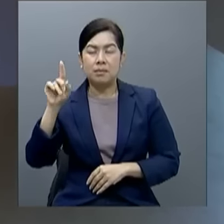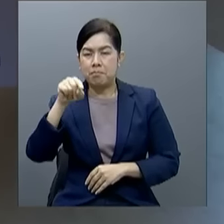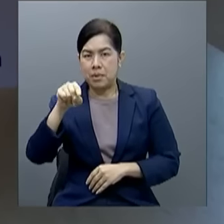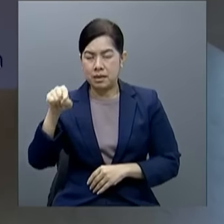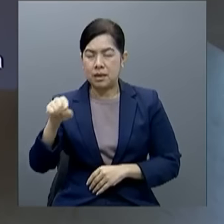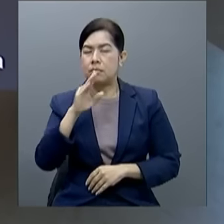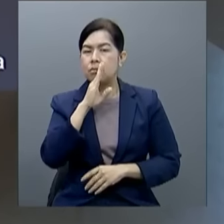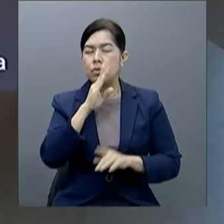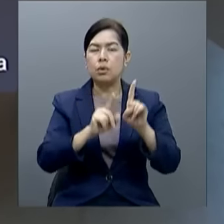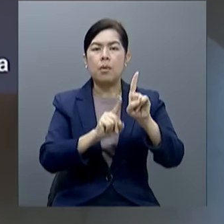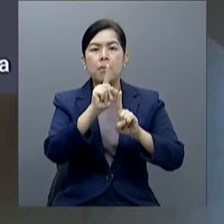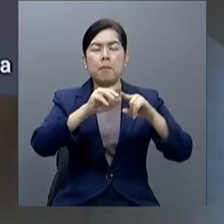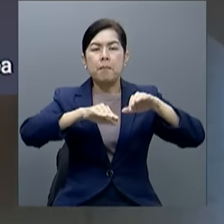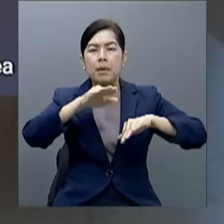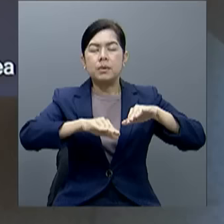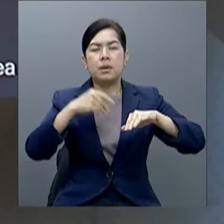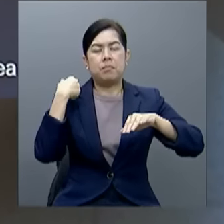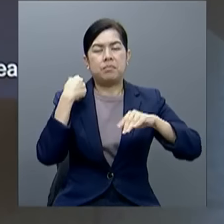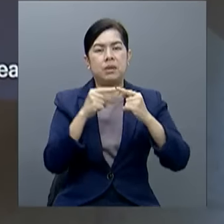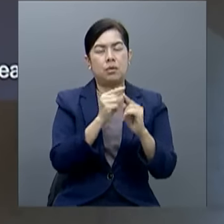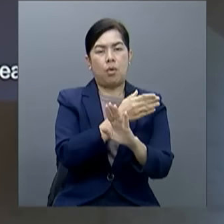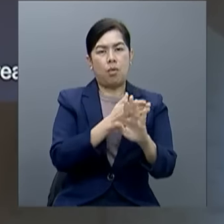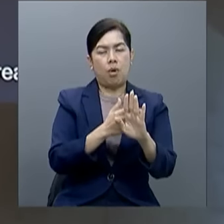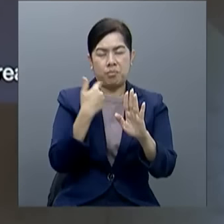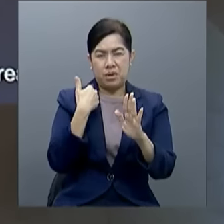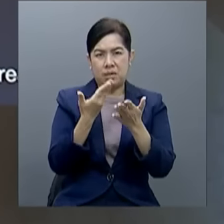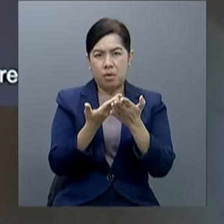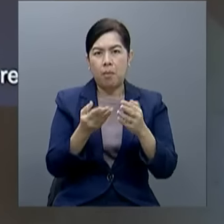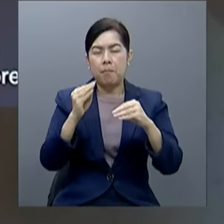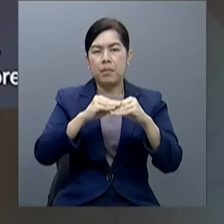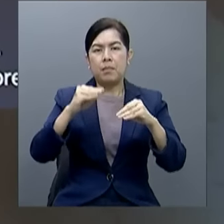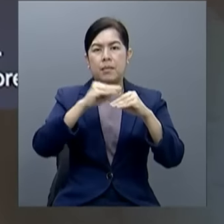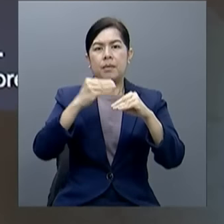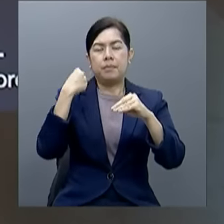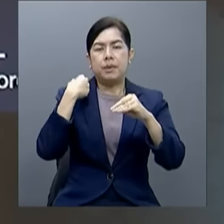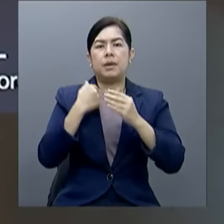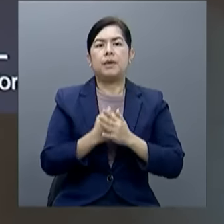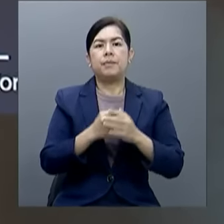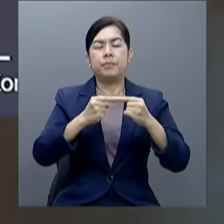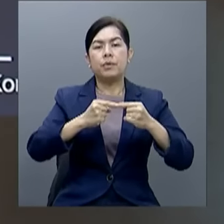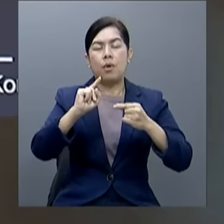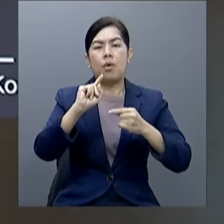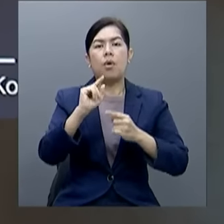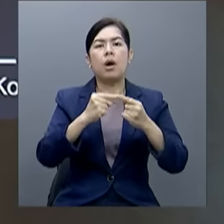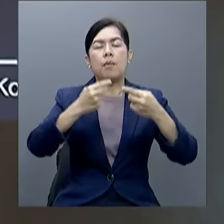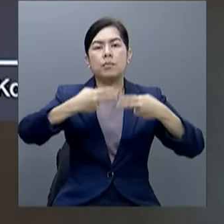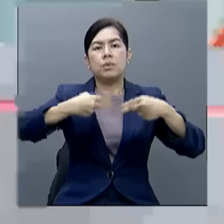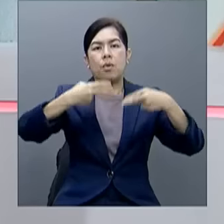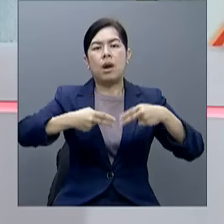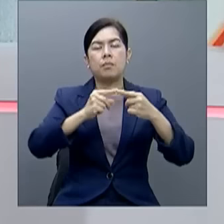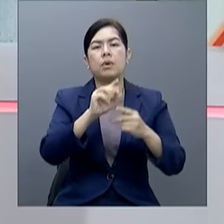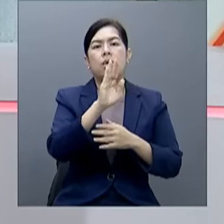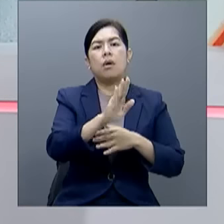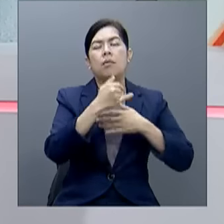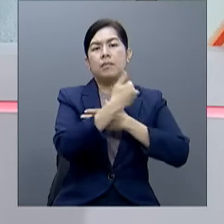2012ถึง2016เรียกได้ว่าเป็นการเติบโตแบบก้าวกระโดดและสงครามระหว่างรัสเซียกับยูเครนที่เปิดฉากขึ้นในเดือนกุม